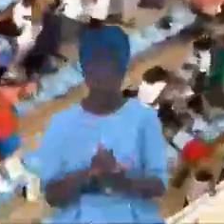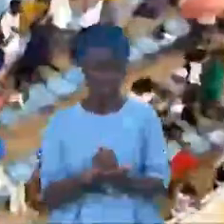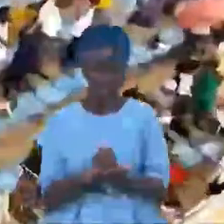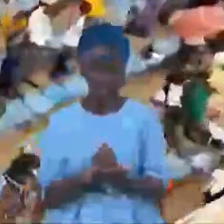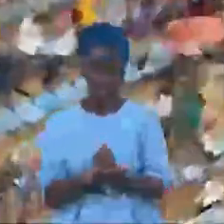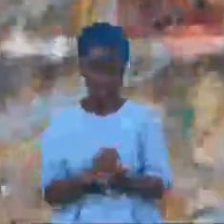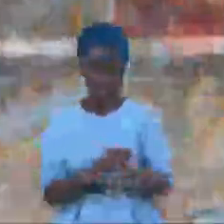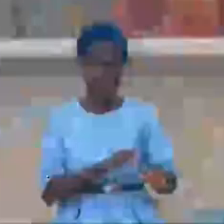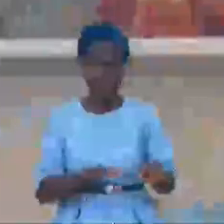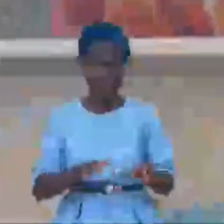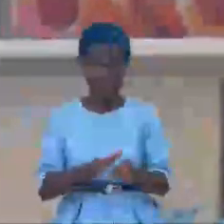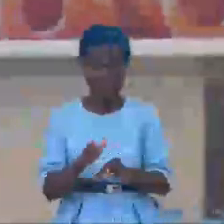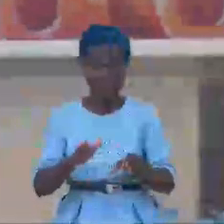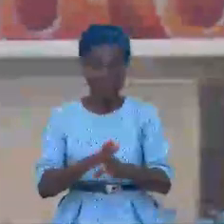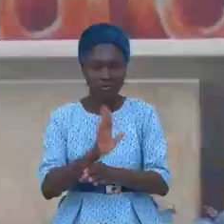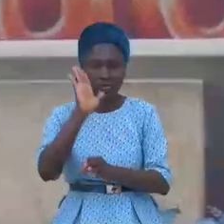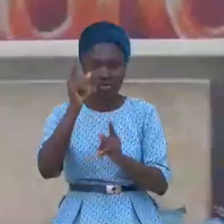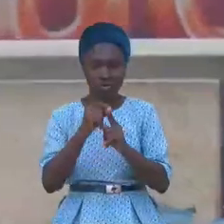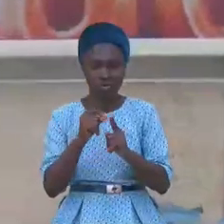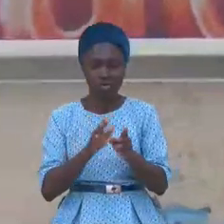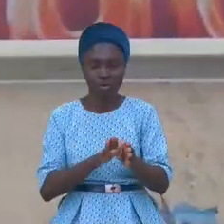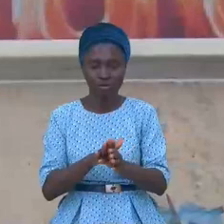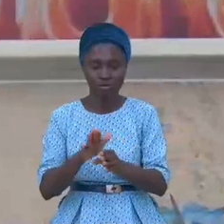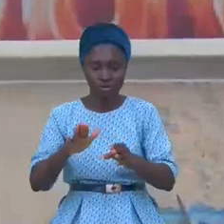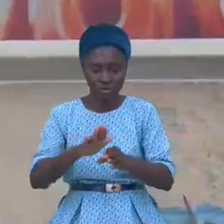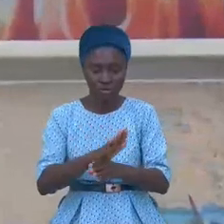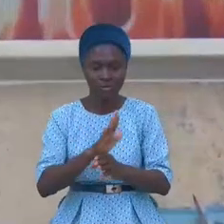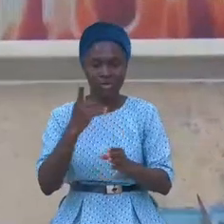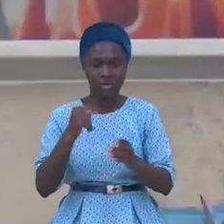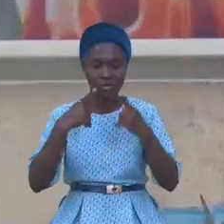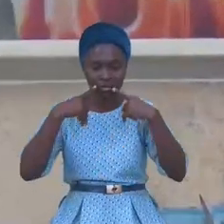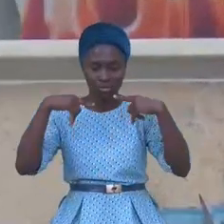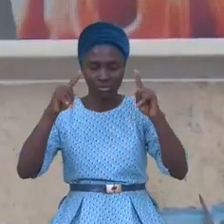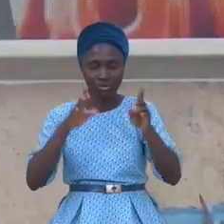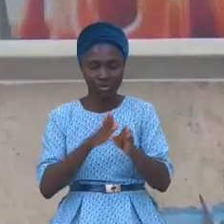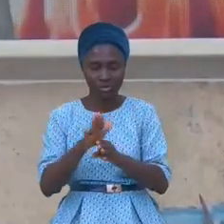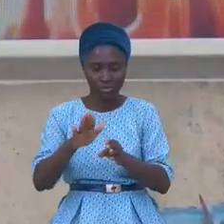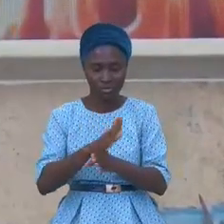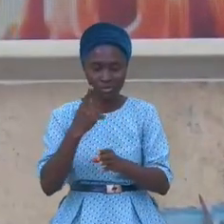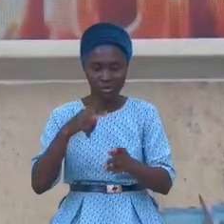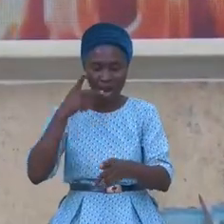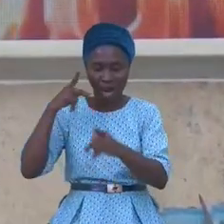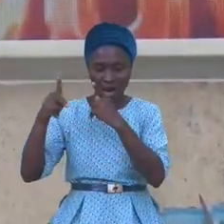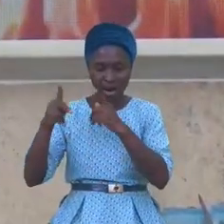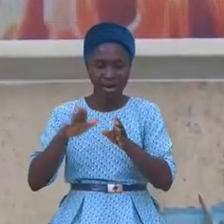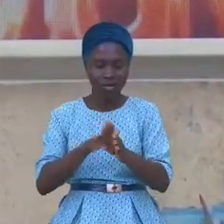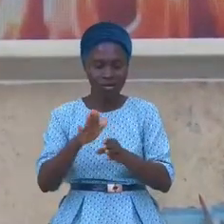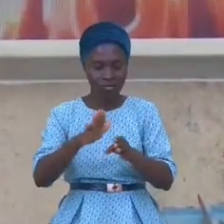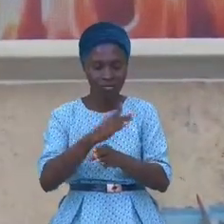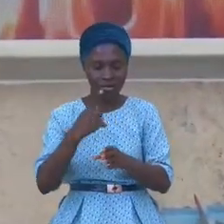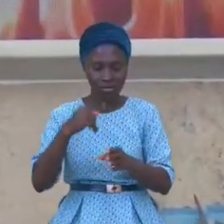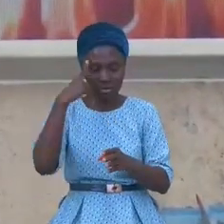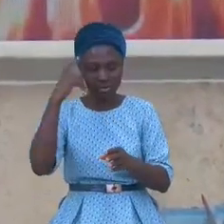Accomplis ta parole, accomplis la proclamation, accomplis la prophétie, accomplis le